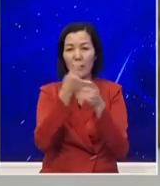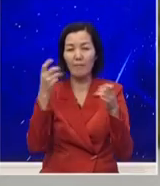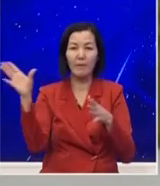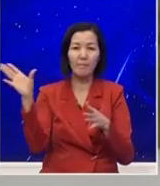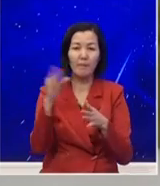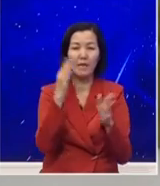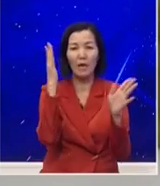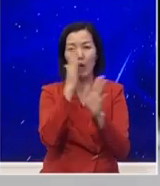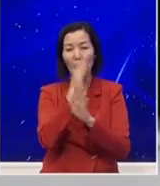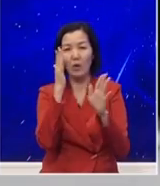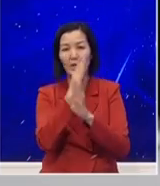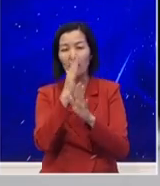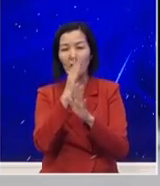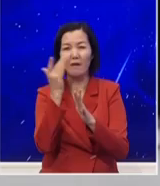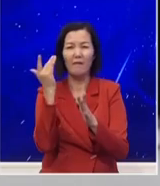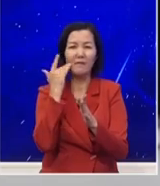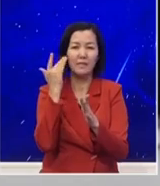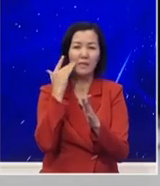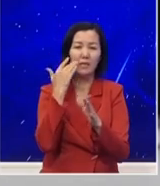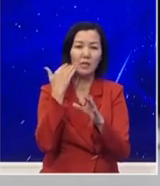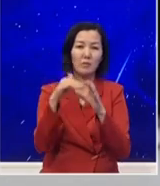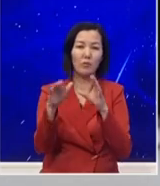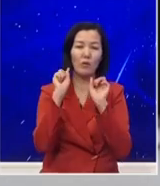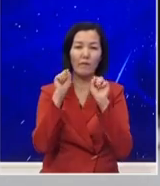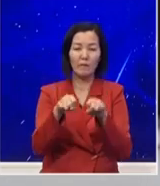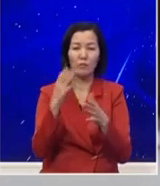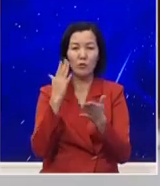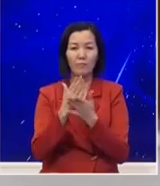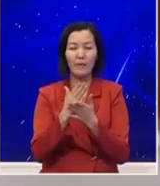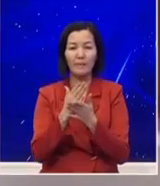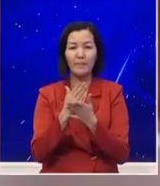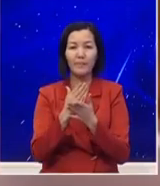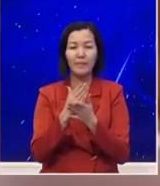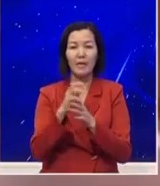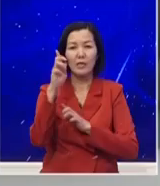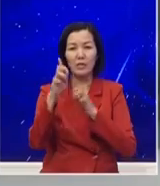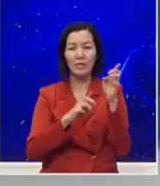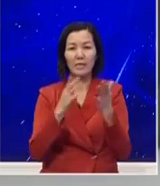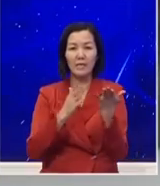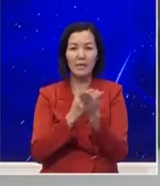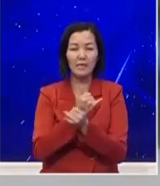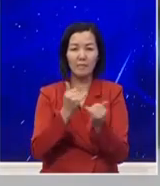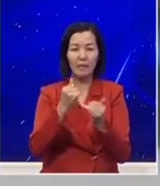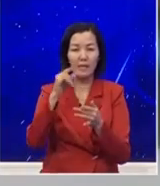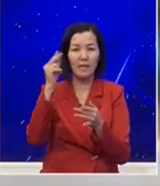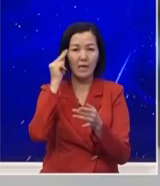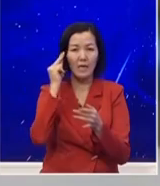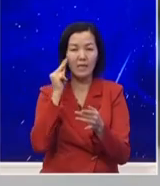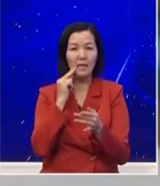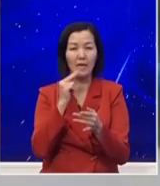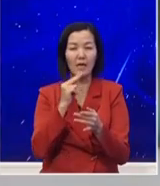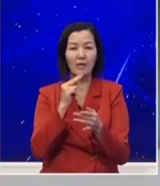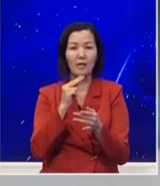келген ауа-райымен барлық уақыт жағдайында жіберуге мүмкіндік бермек. Аталған жер серіктің қызметін қытайлықтардан бөлек Таяу